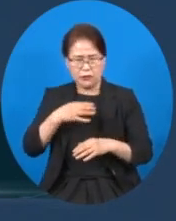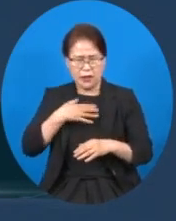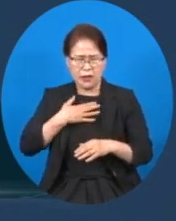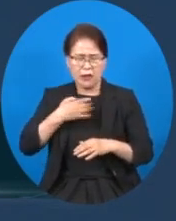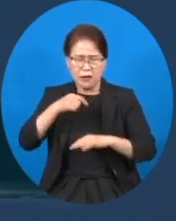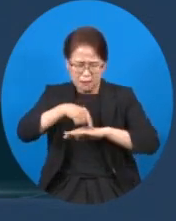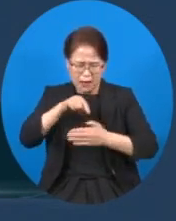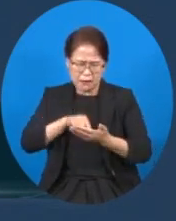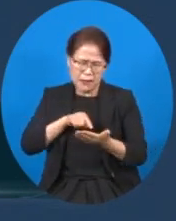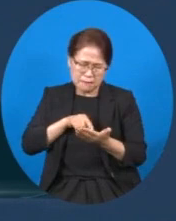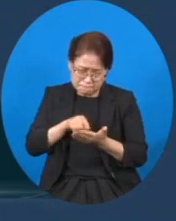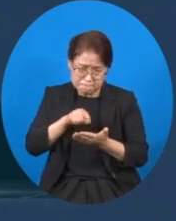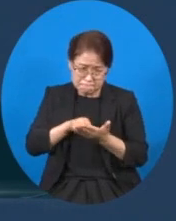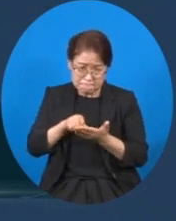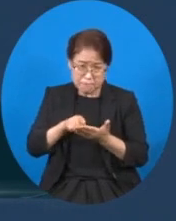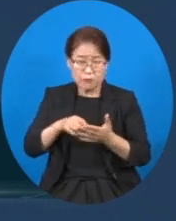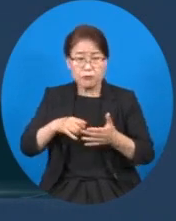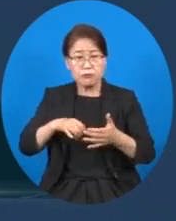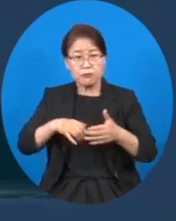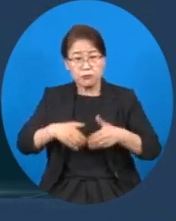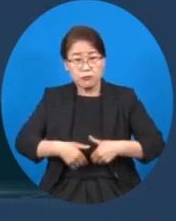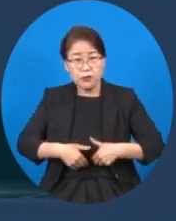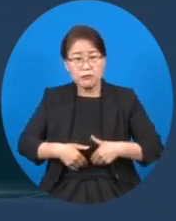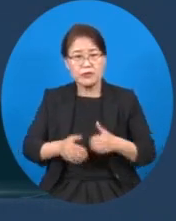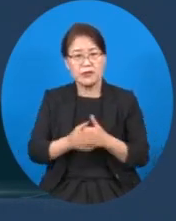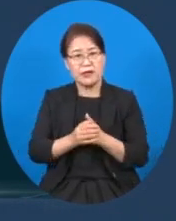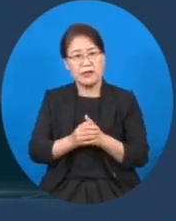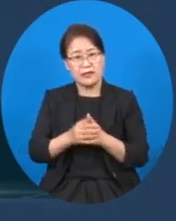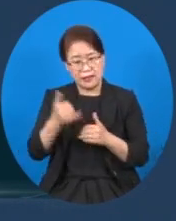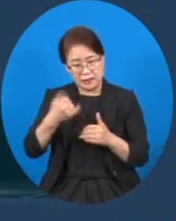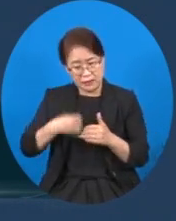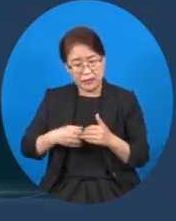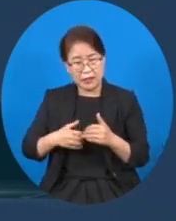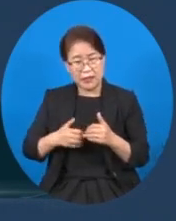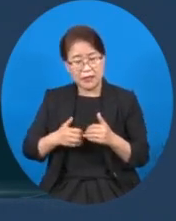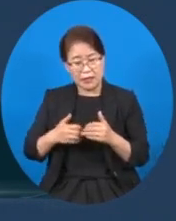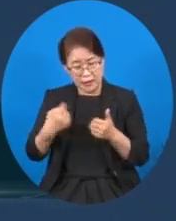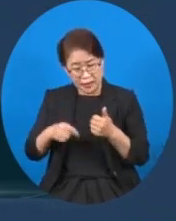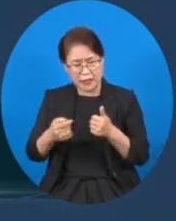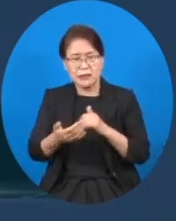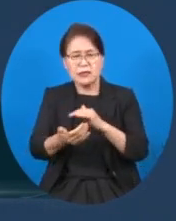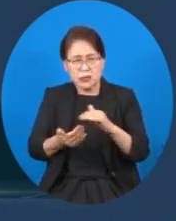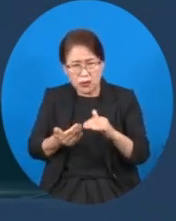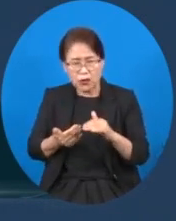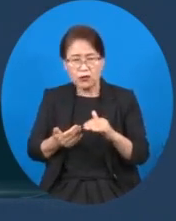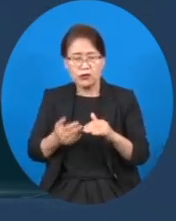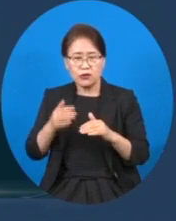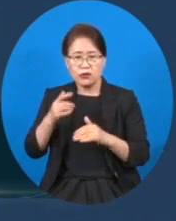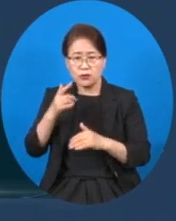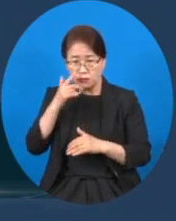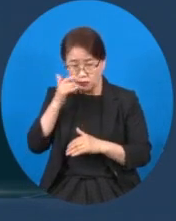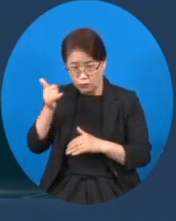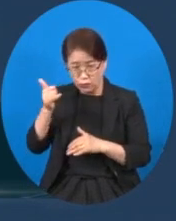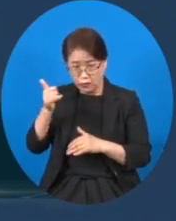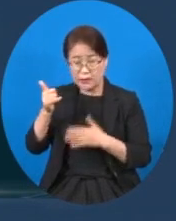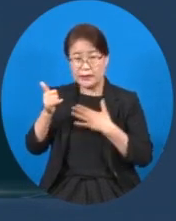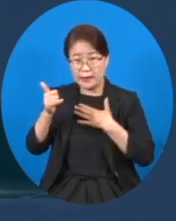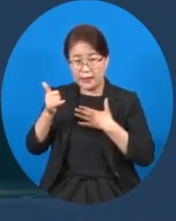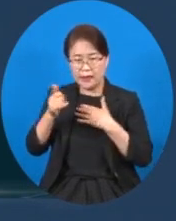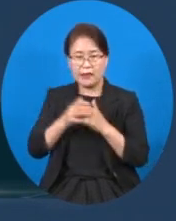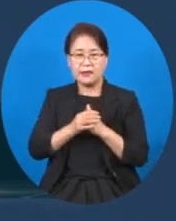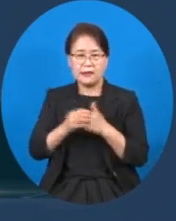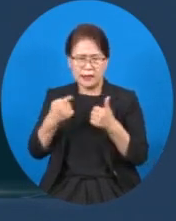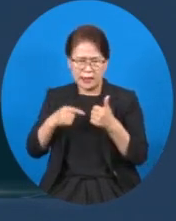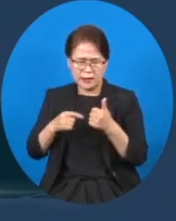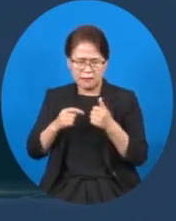마음에 새기라는 거예요. 자녀에게 그 말씀을 부지런히 가르치기 전에 부모인 내가 그 가르쳐야